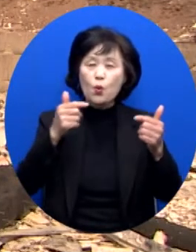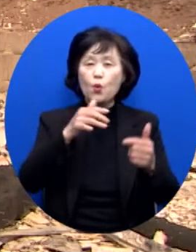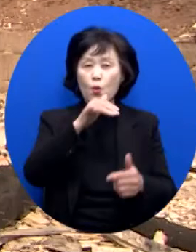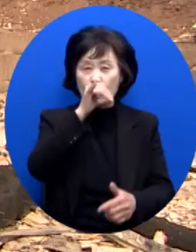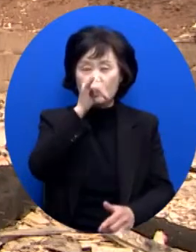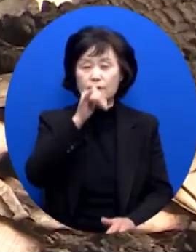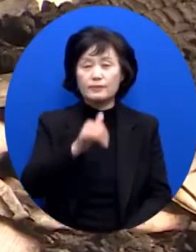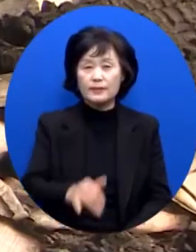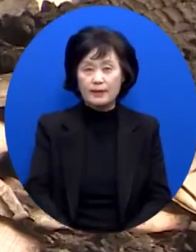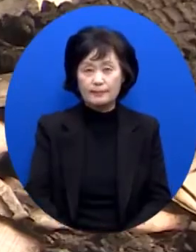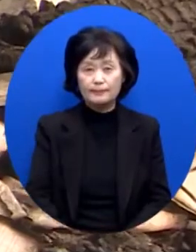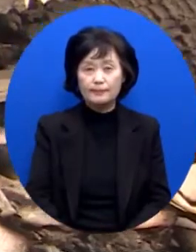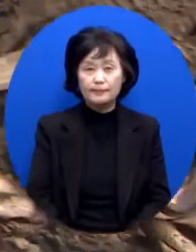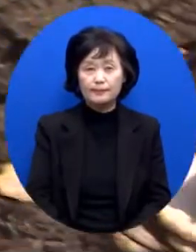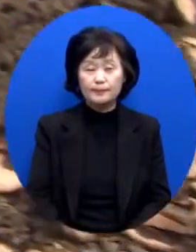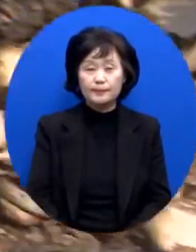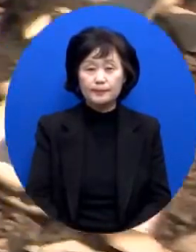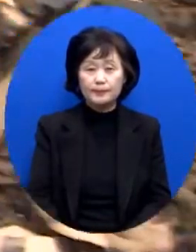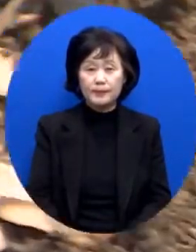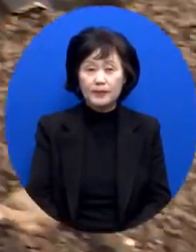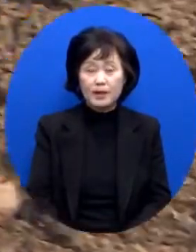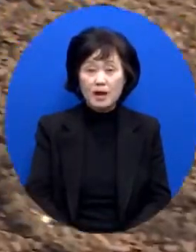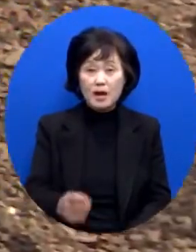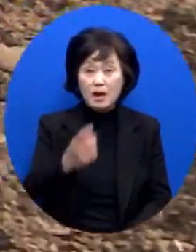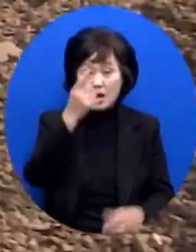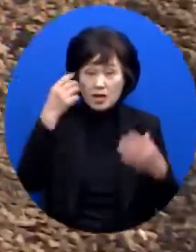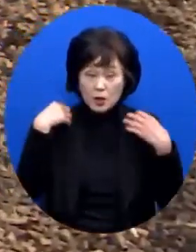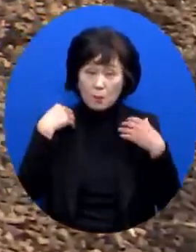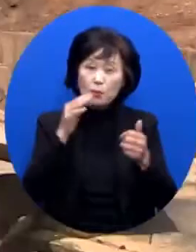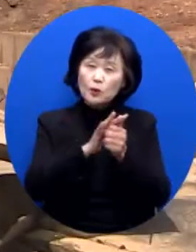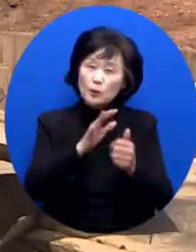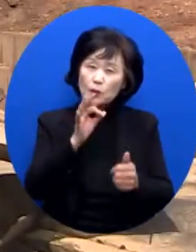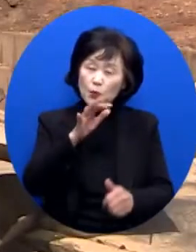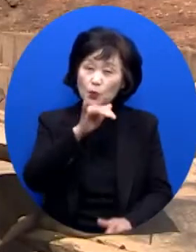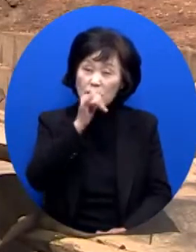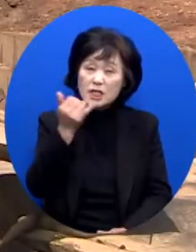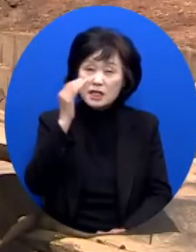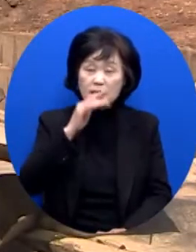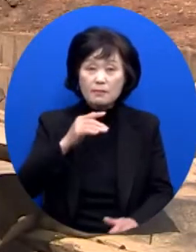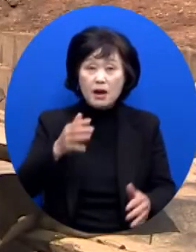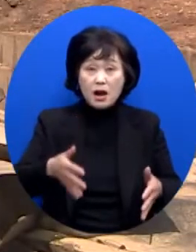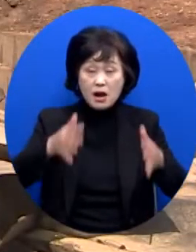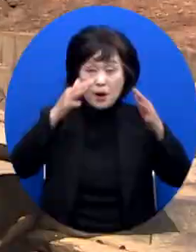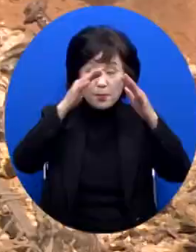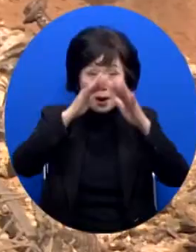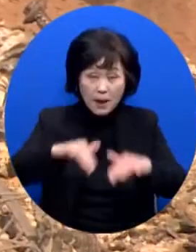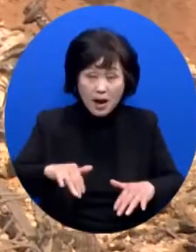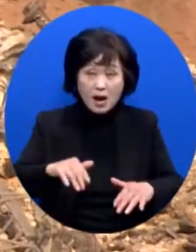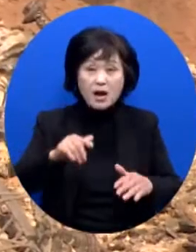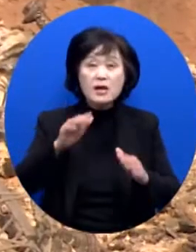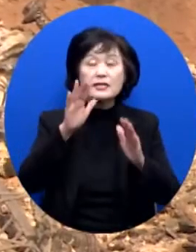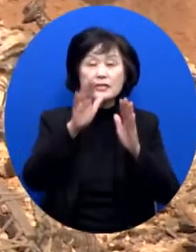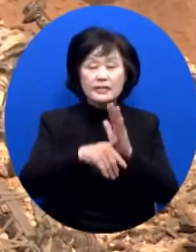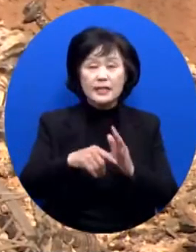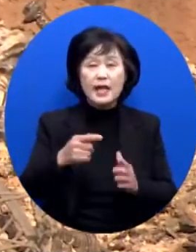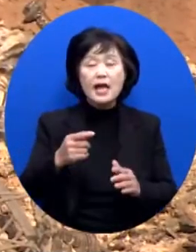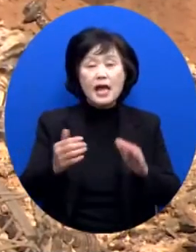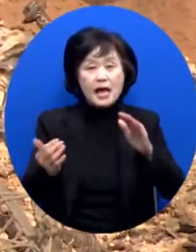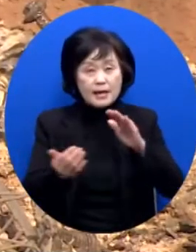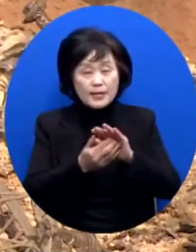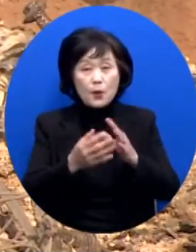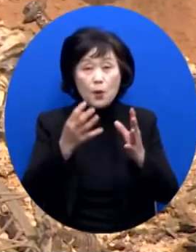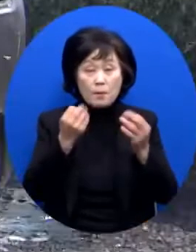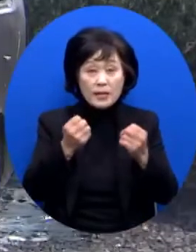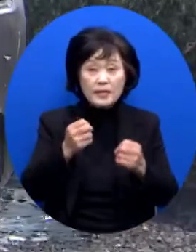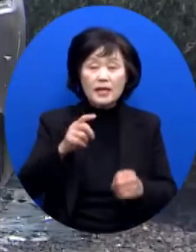규모를 기록할 전망입니다 정부 지원금이 있지만 건물이 전소 됐을 때 최대 1600만원 절반